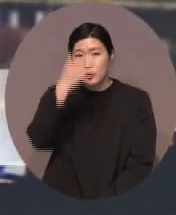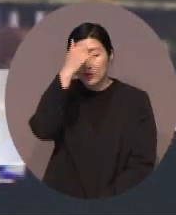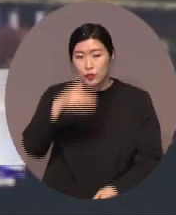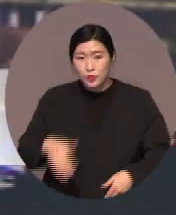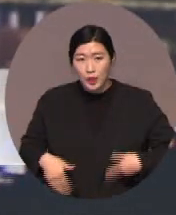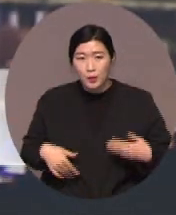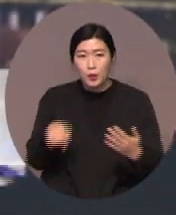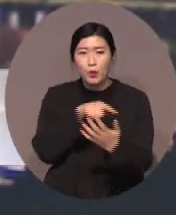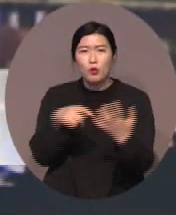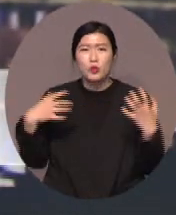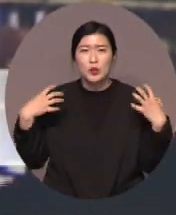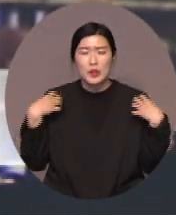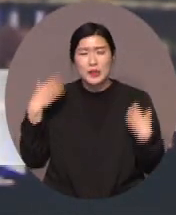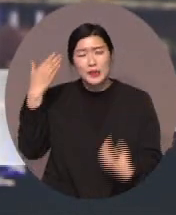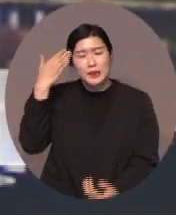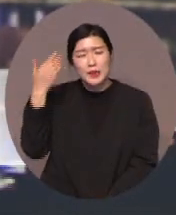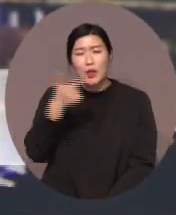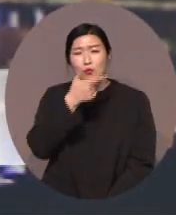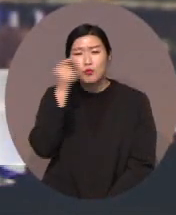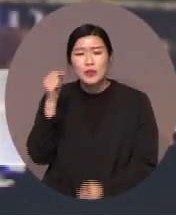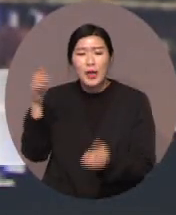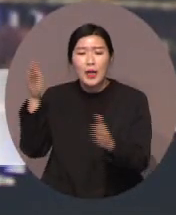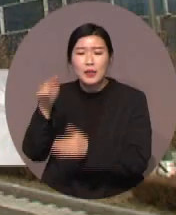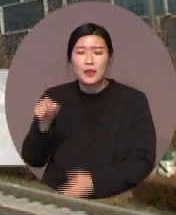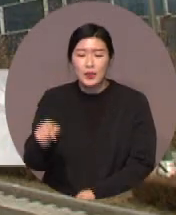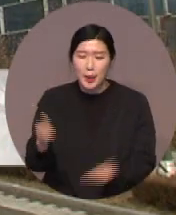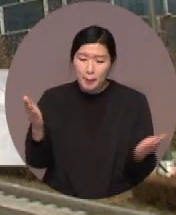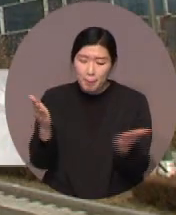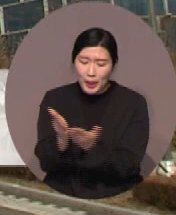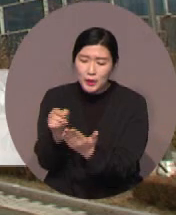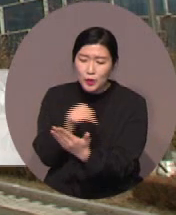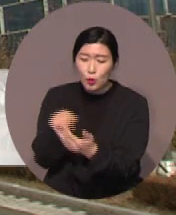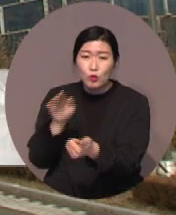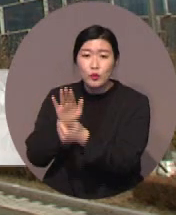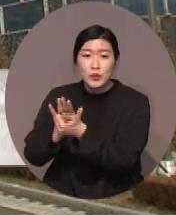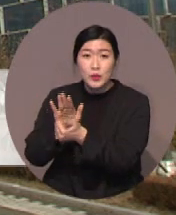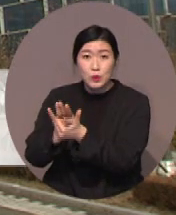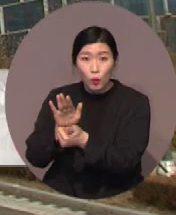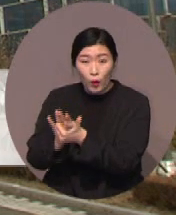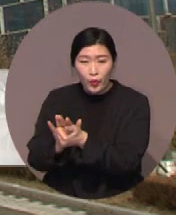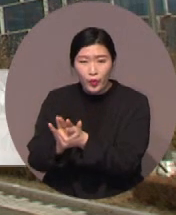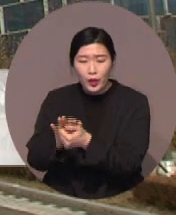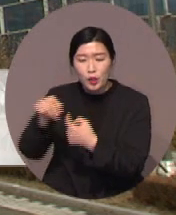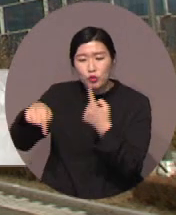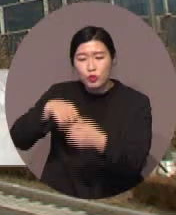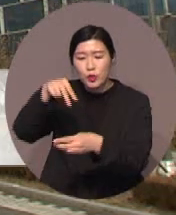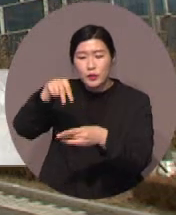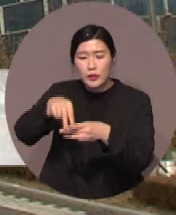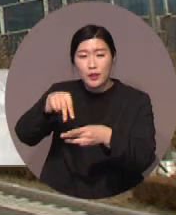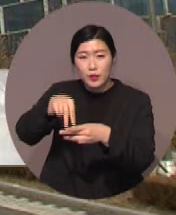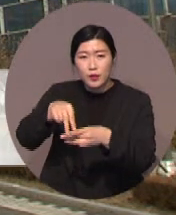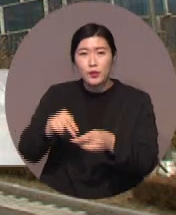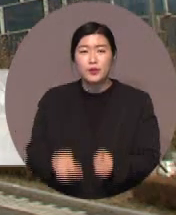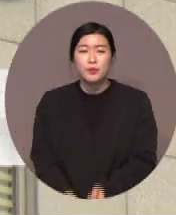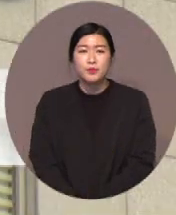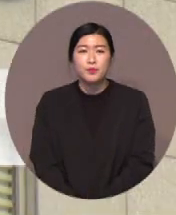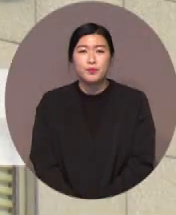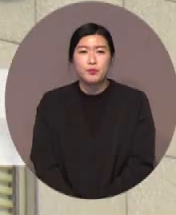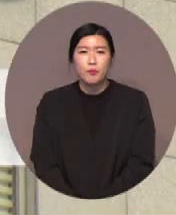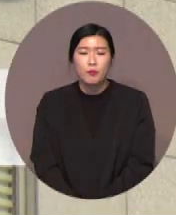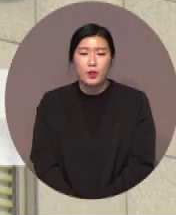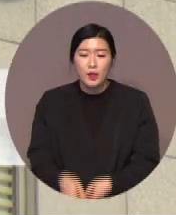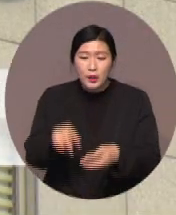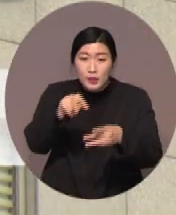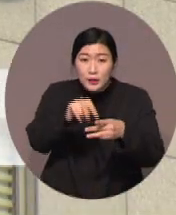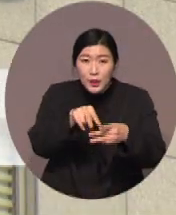충남교육청이 기초 학력이 부진한 학생들에게 맞춤형 학습을 지원하는 학력 향상 지원센터를 운영합니다